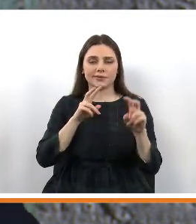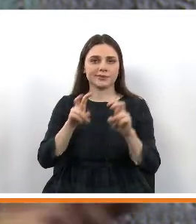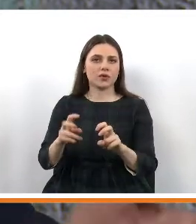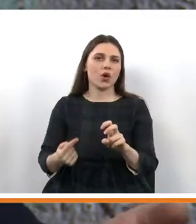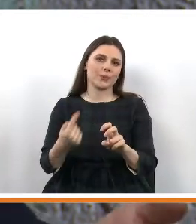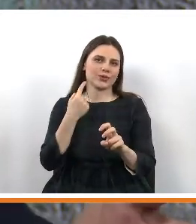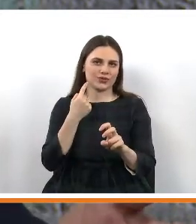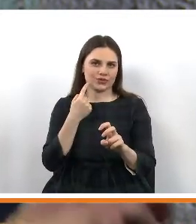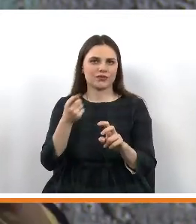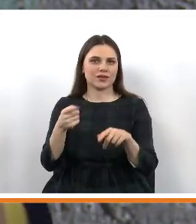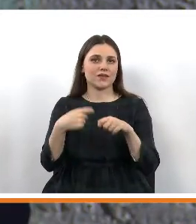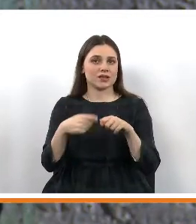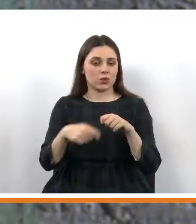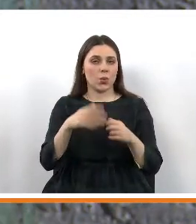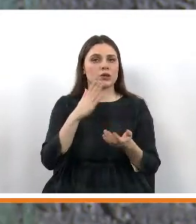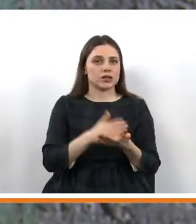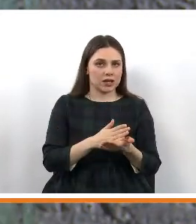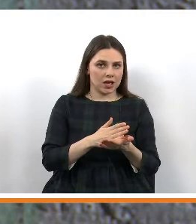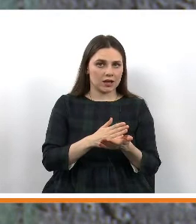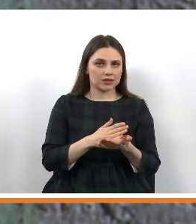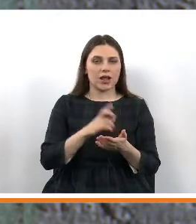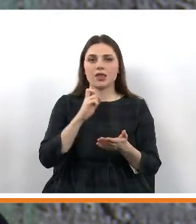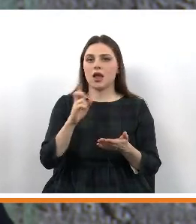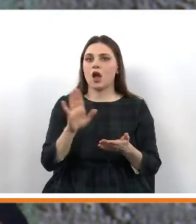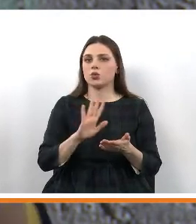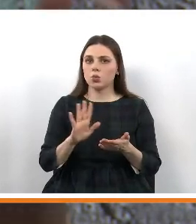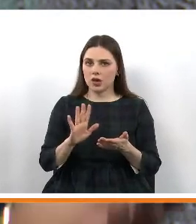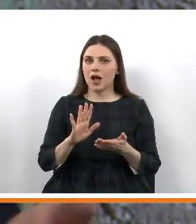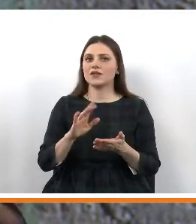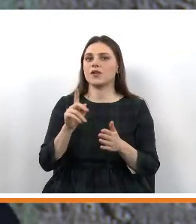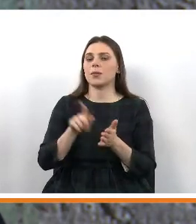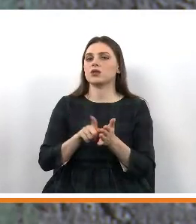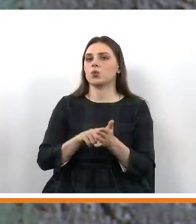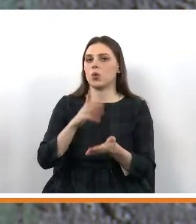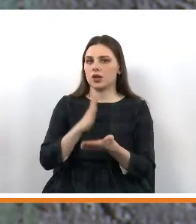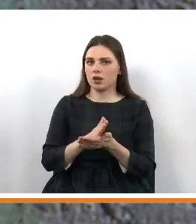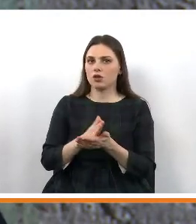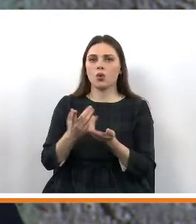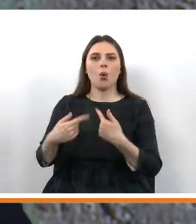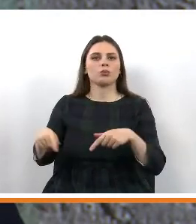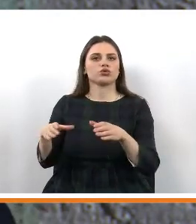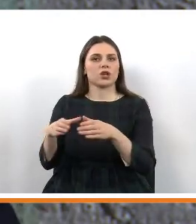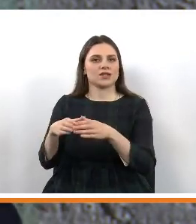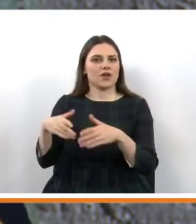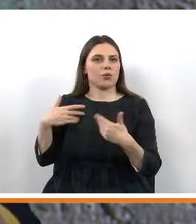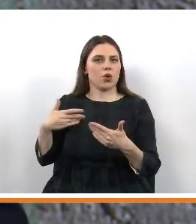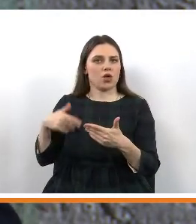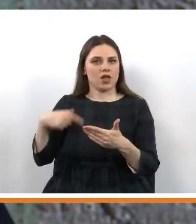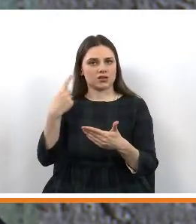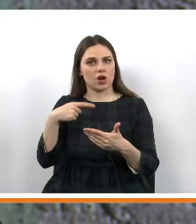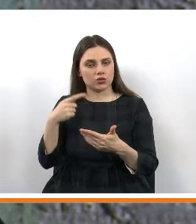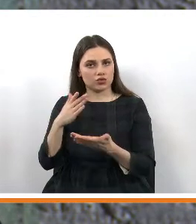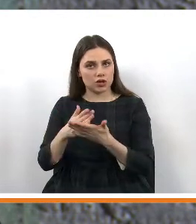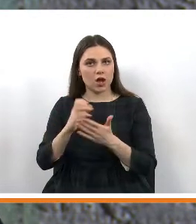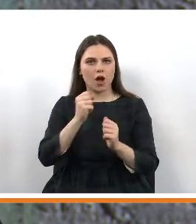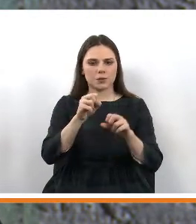находятся. Инвестиционные у нас есть там негосударственные пенсионные, у нас есть общественно полезные и личные. А те, которые